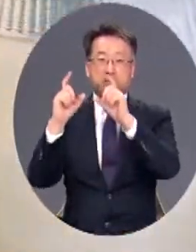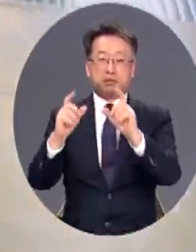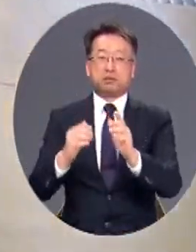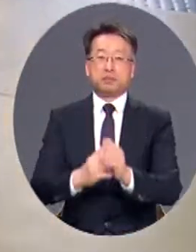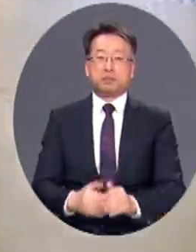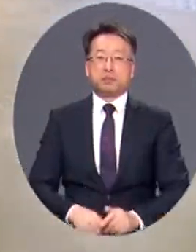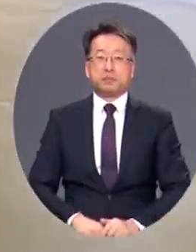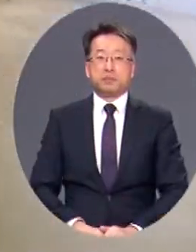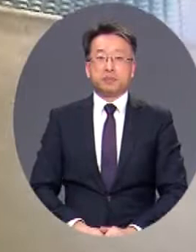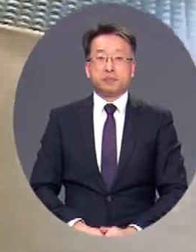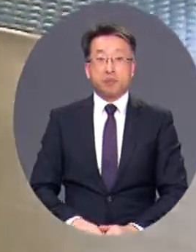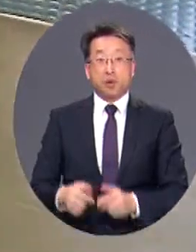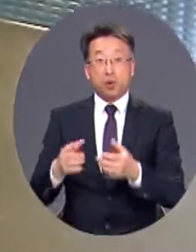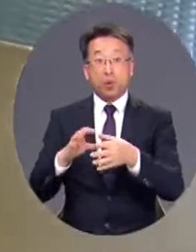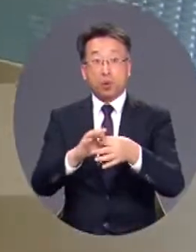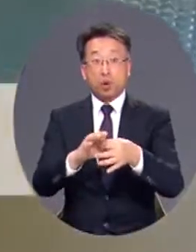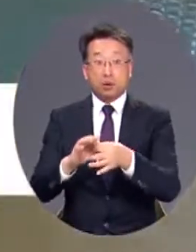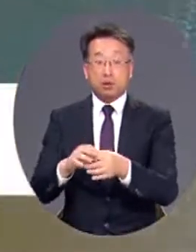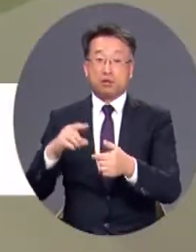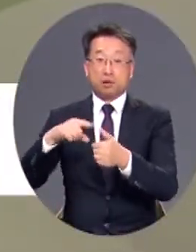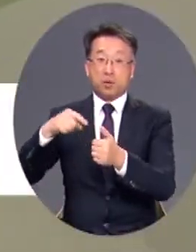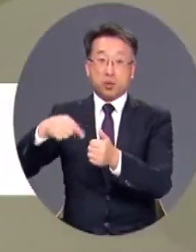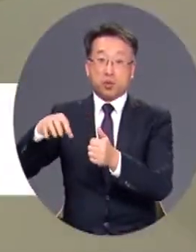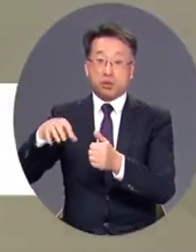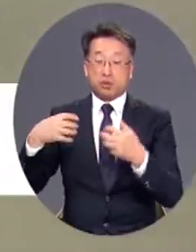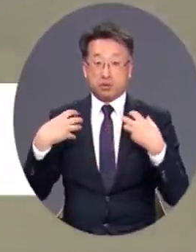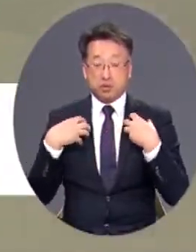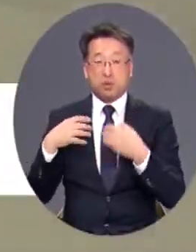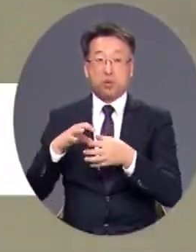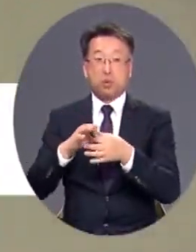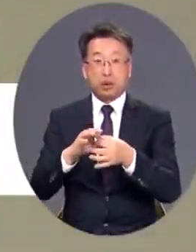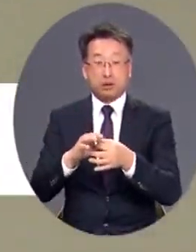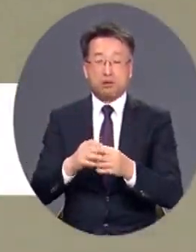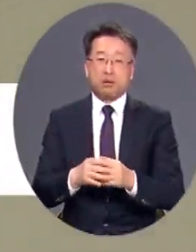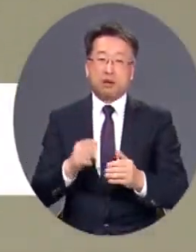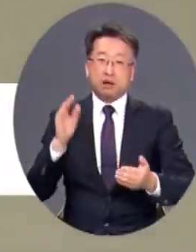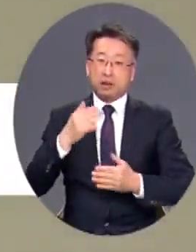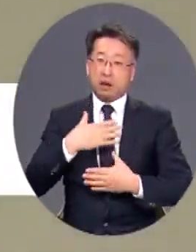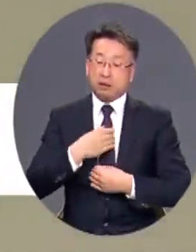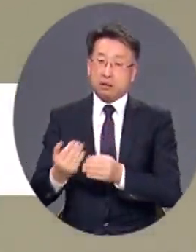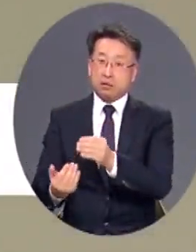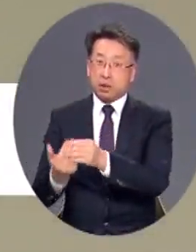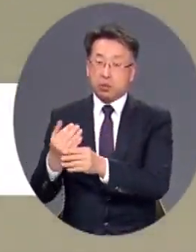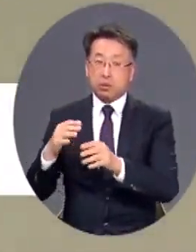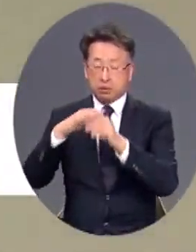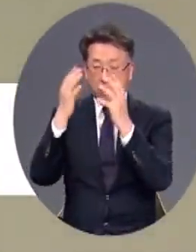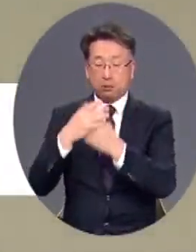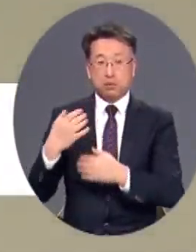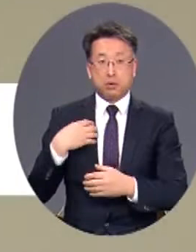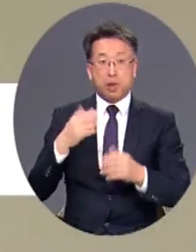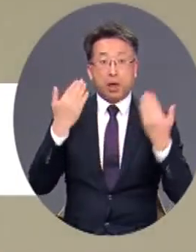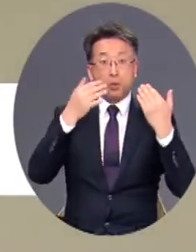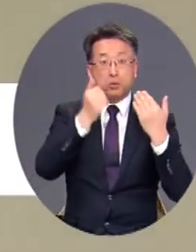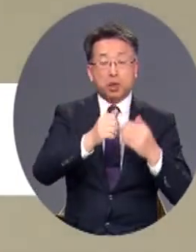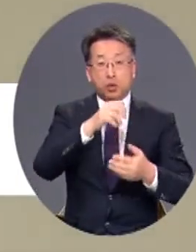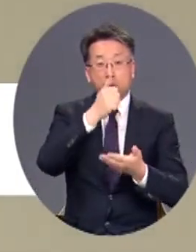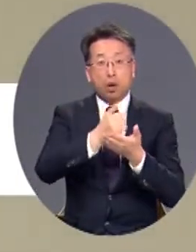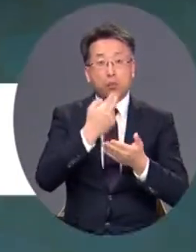판시했습니다. 이와 관련해 경남교육청 공무원 노조는 학생 안전사고의 책임이 있는 학교장은 앞서